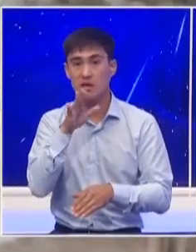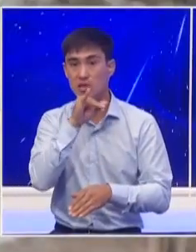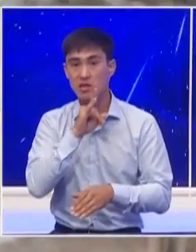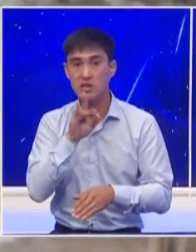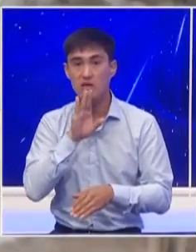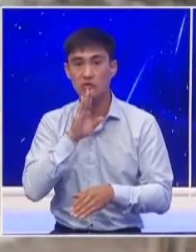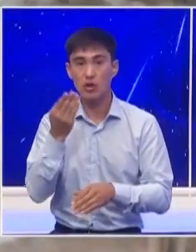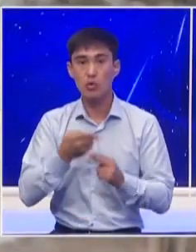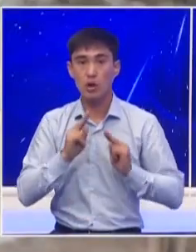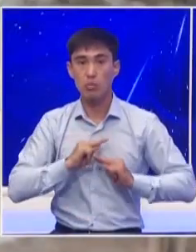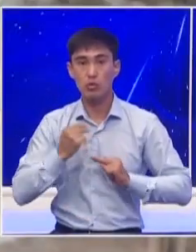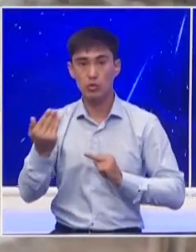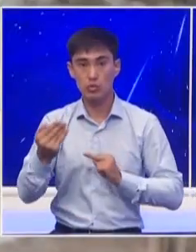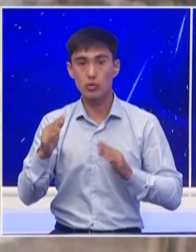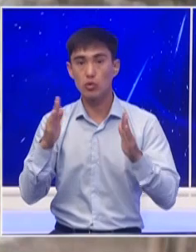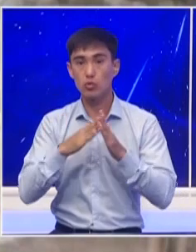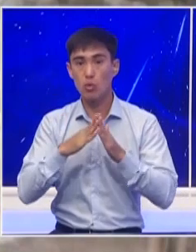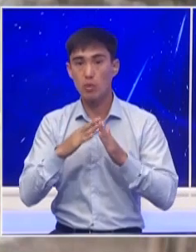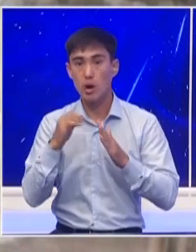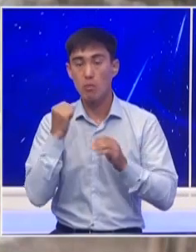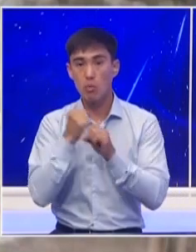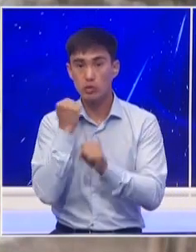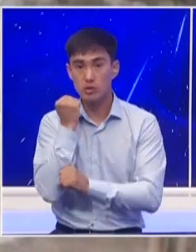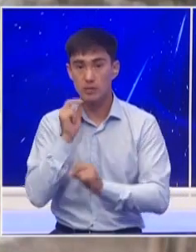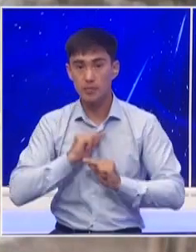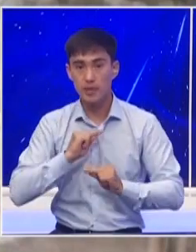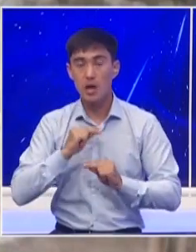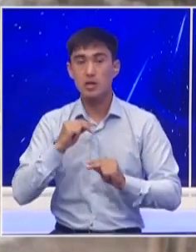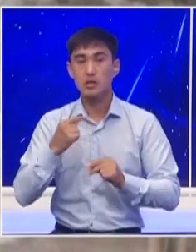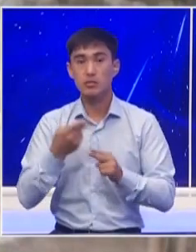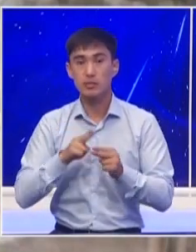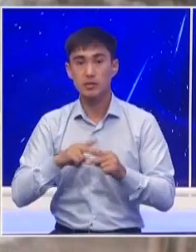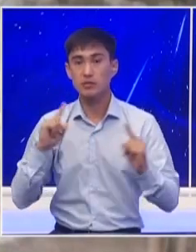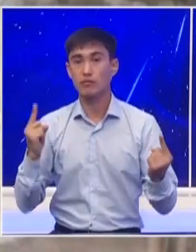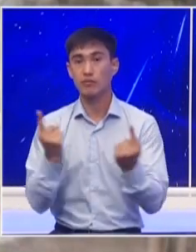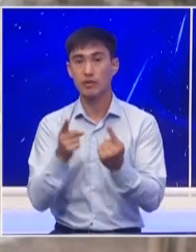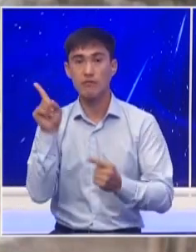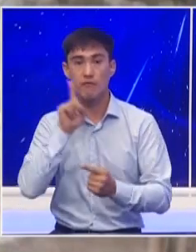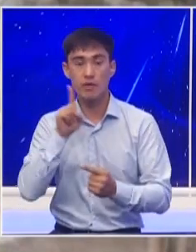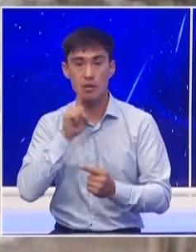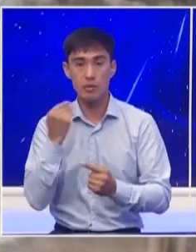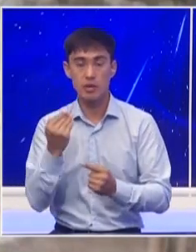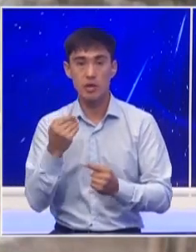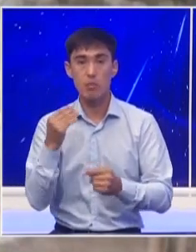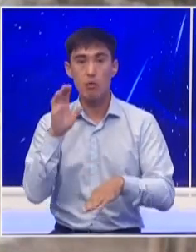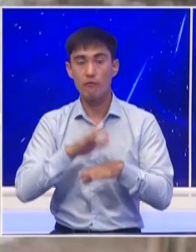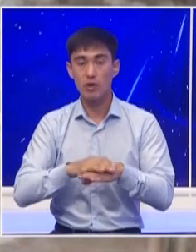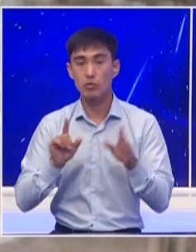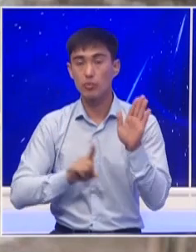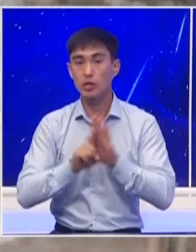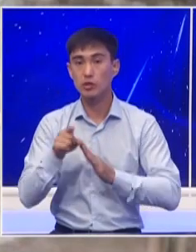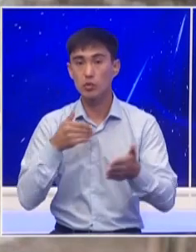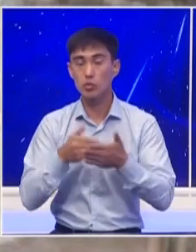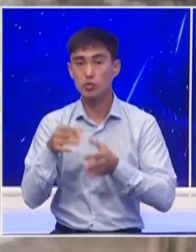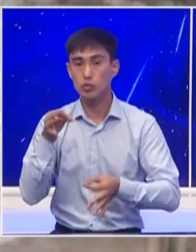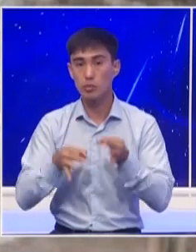девушка, которая работала у потерпевшей домработницы. В настоящее время злоумышленница водворена в изолятор временного содержания. По факту начато